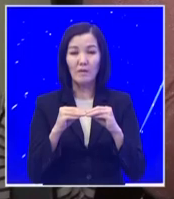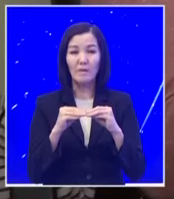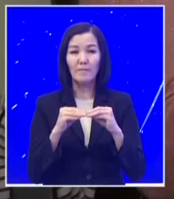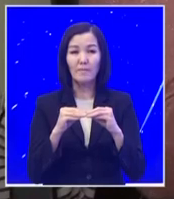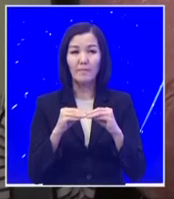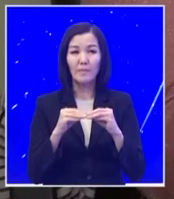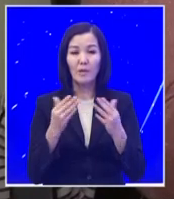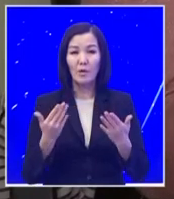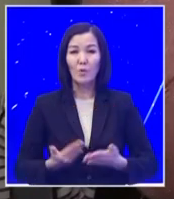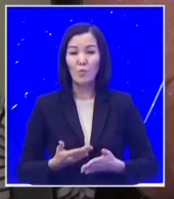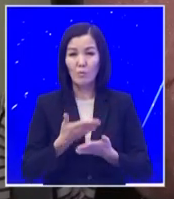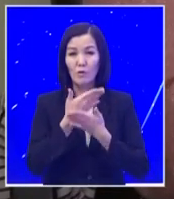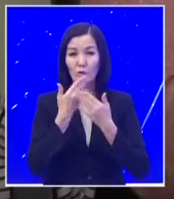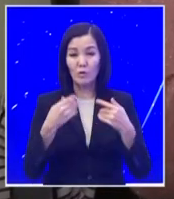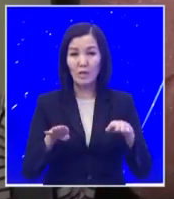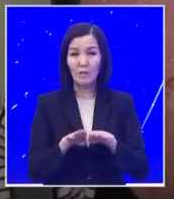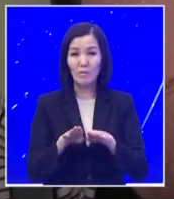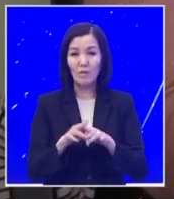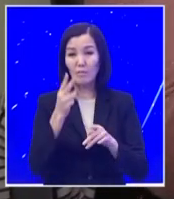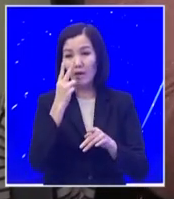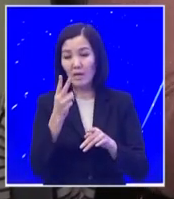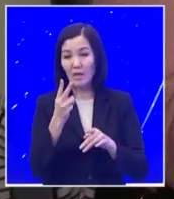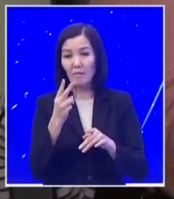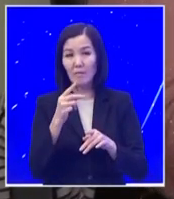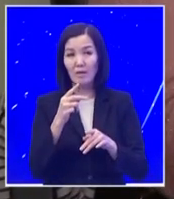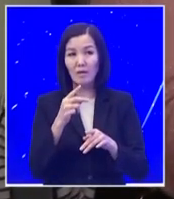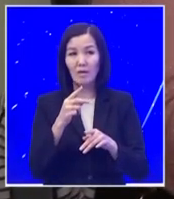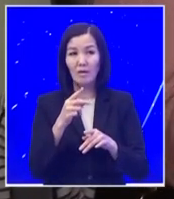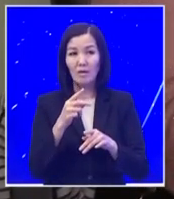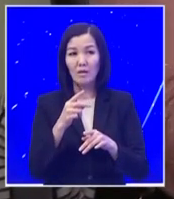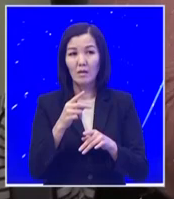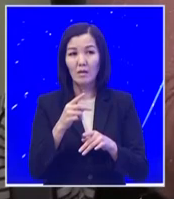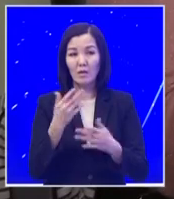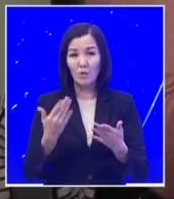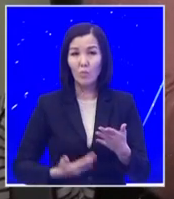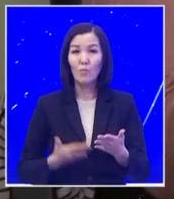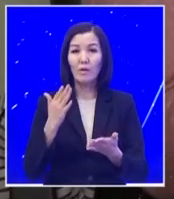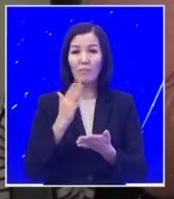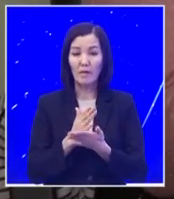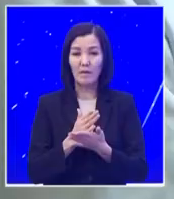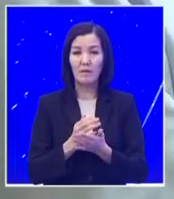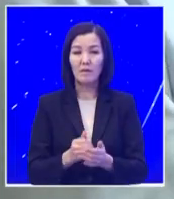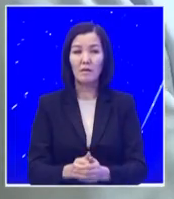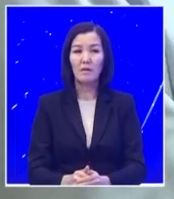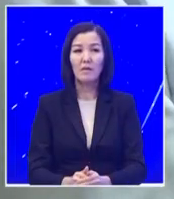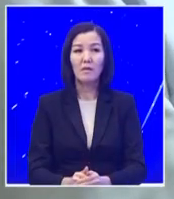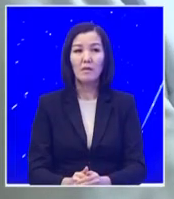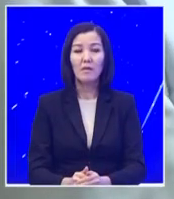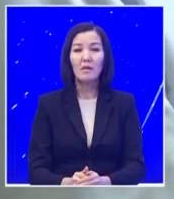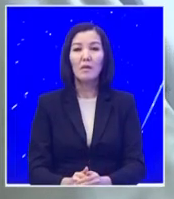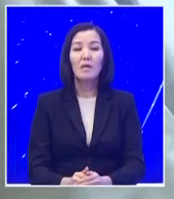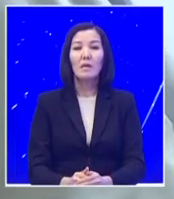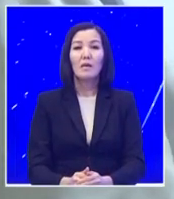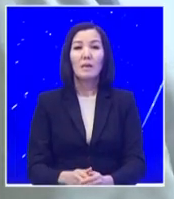қарасам, өмір жоқ сияқты, но соған қарап, мен байқап жатырмын, осының ішінде өмір бар, құрғақ болса да. Ол жұмыс